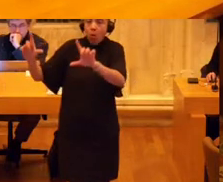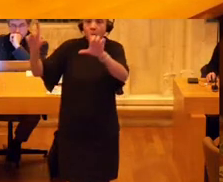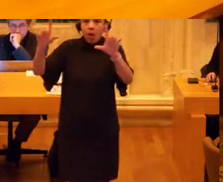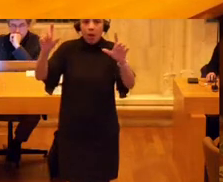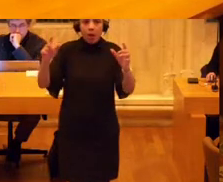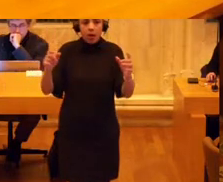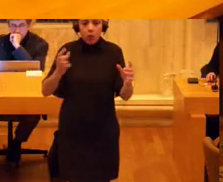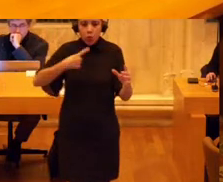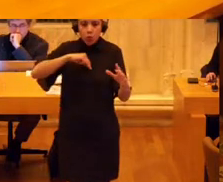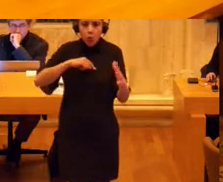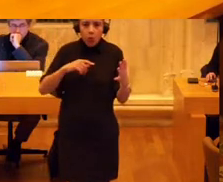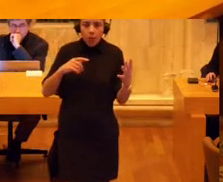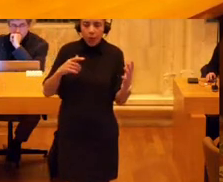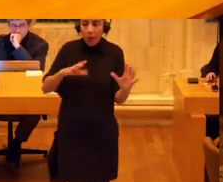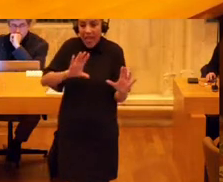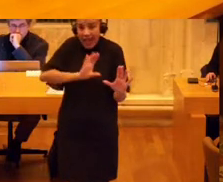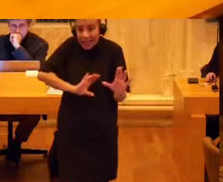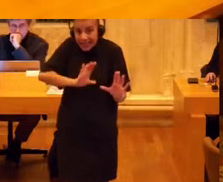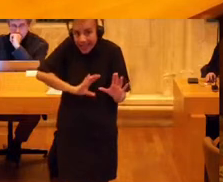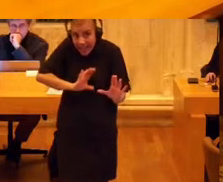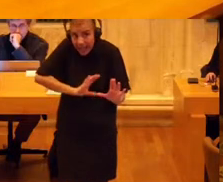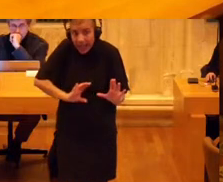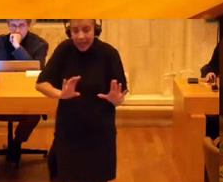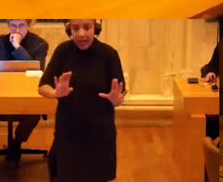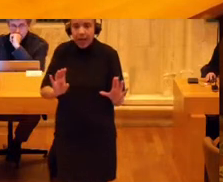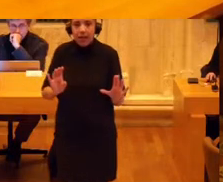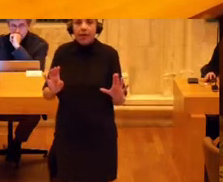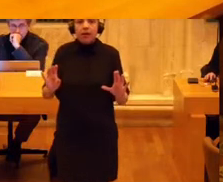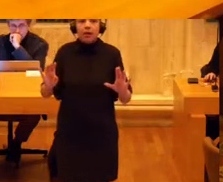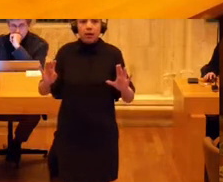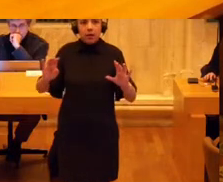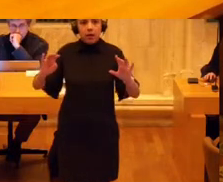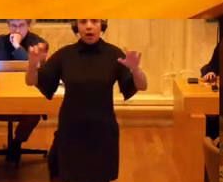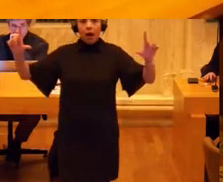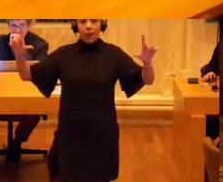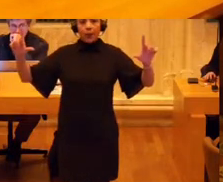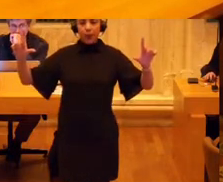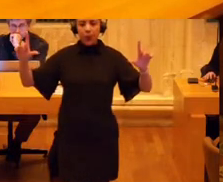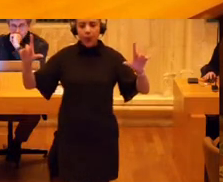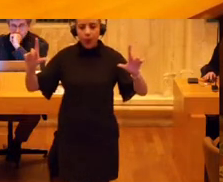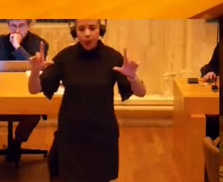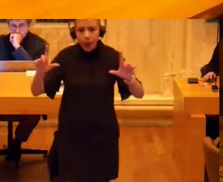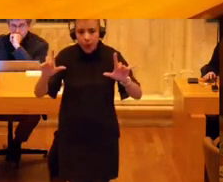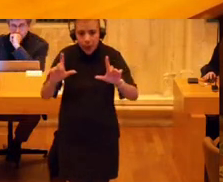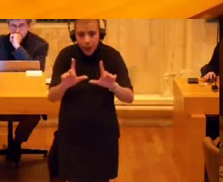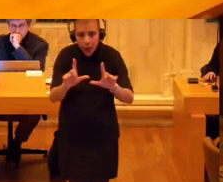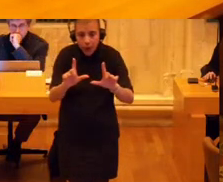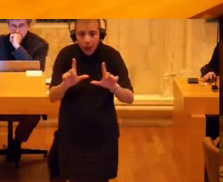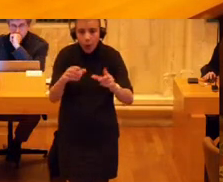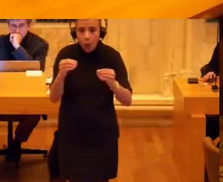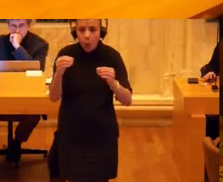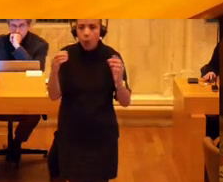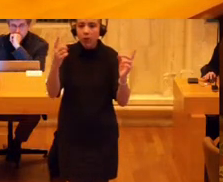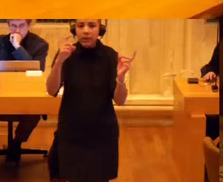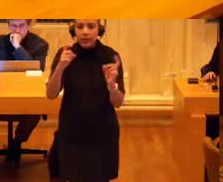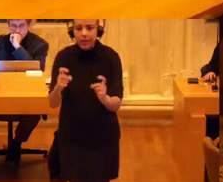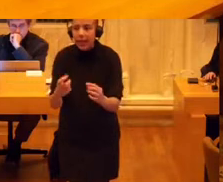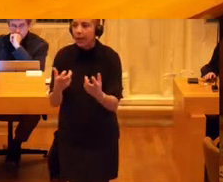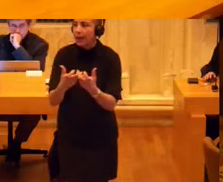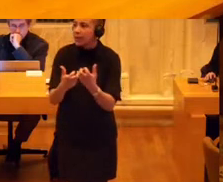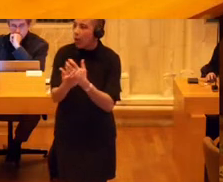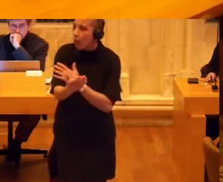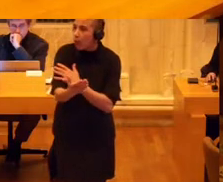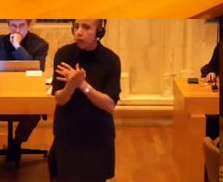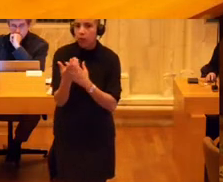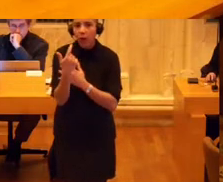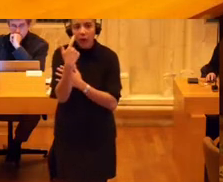à diminuer la superficie et donc l'impact environnemental et urbain de la publicité. Vous avez vu qu'on divisait par deux dans nos